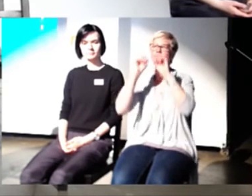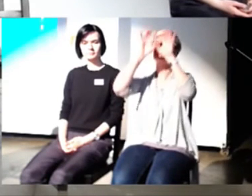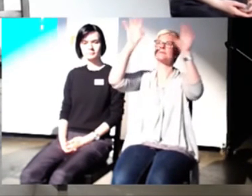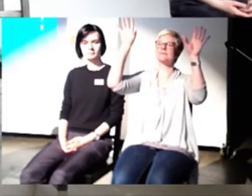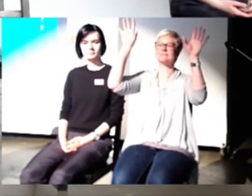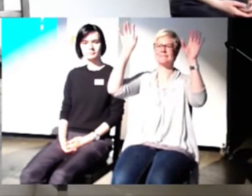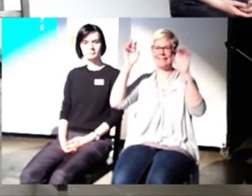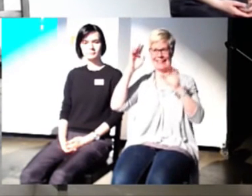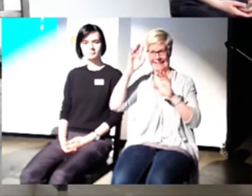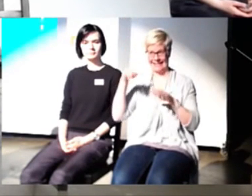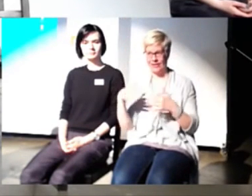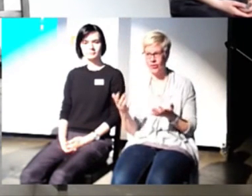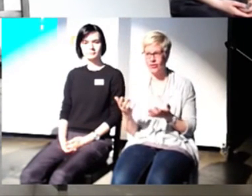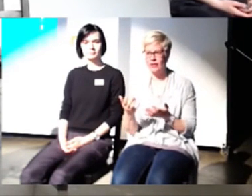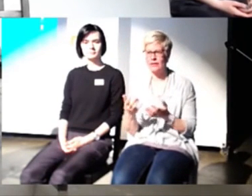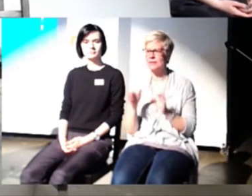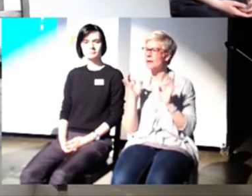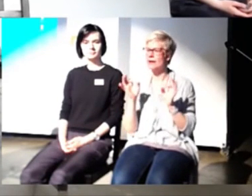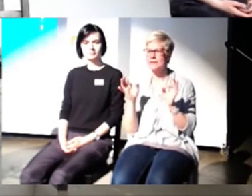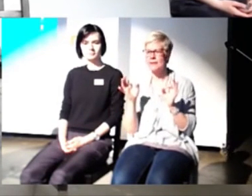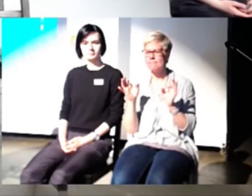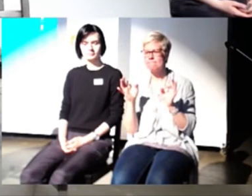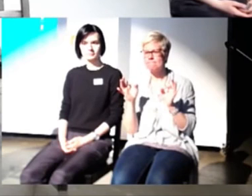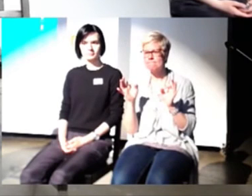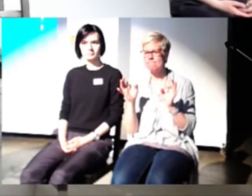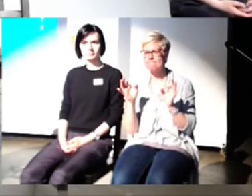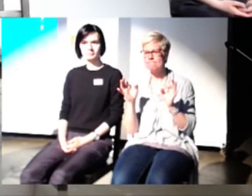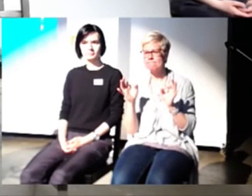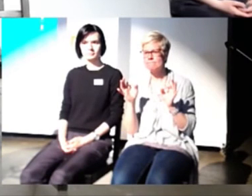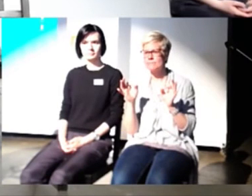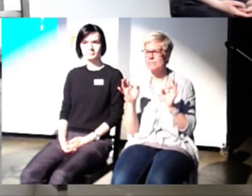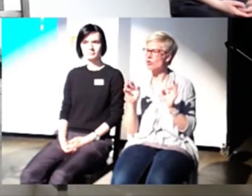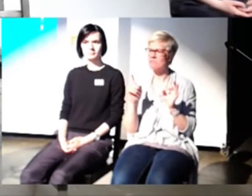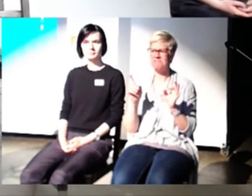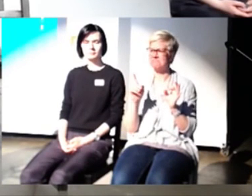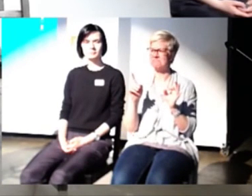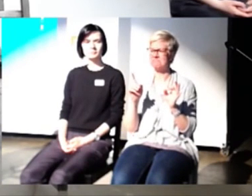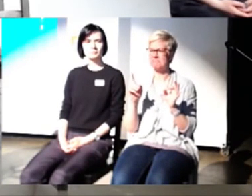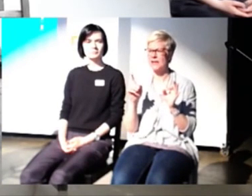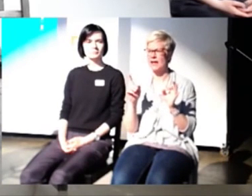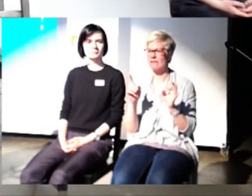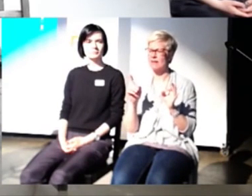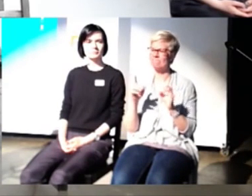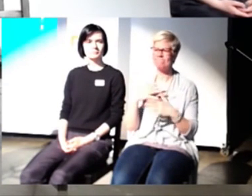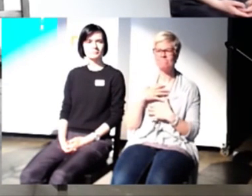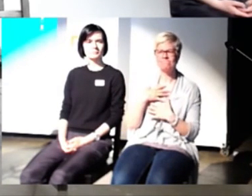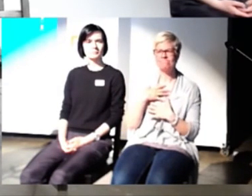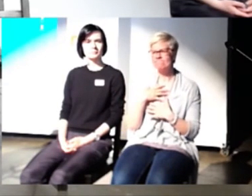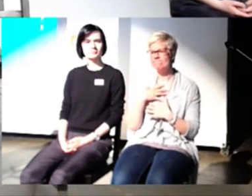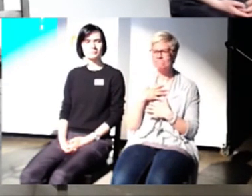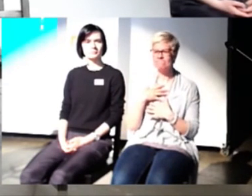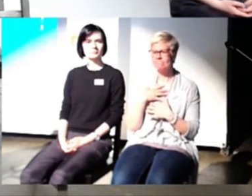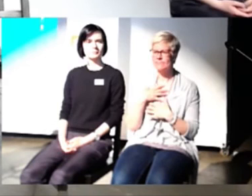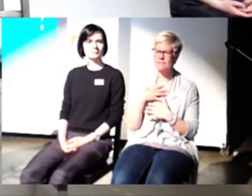mitä on nyt sitten sellaisia epäilyjä, epäröintejä, mitä mitä jää